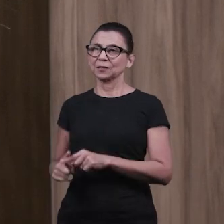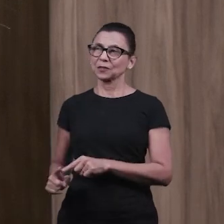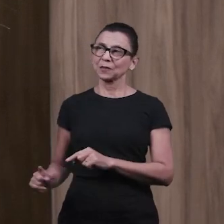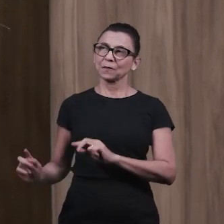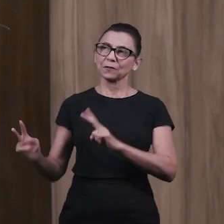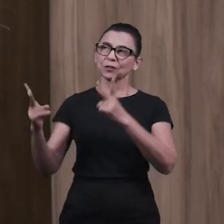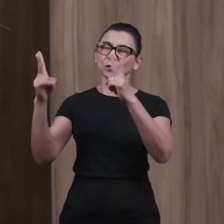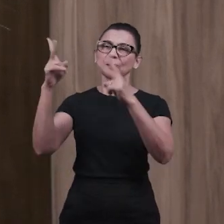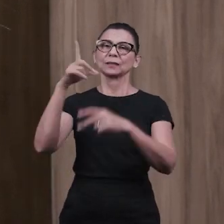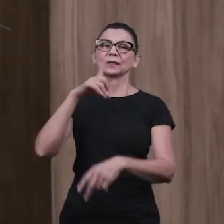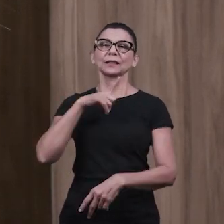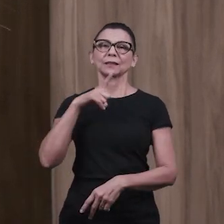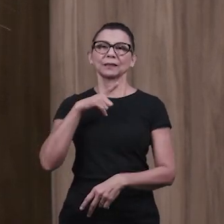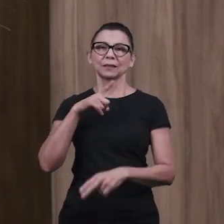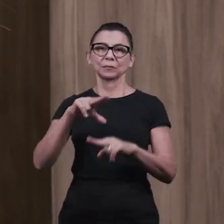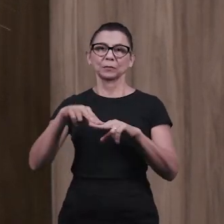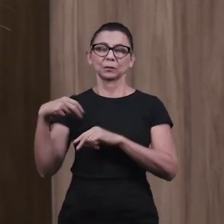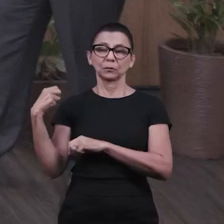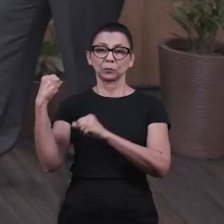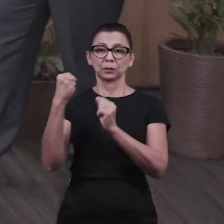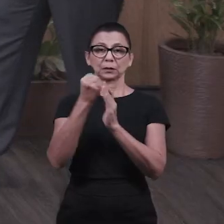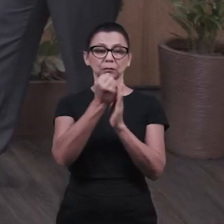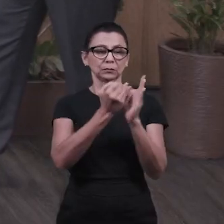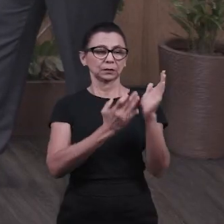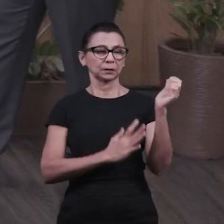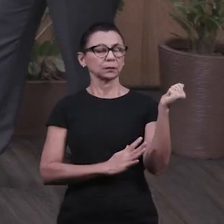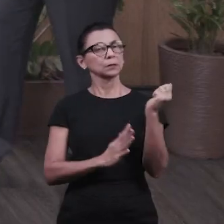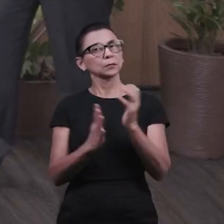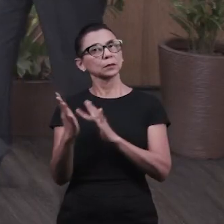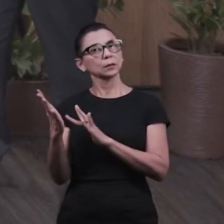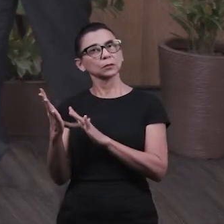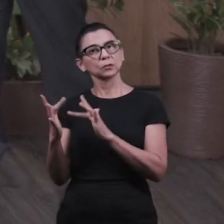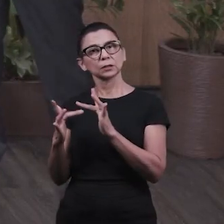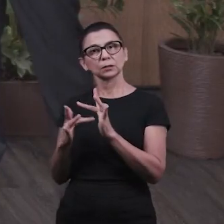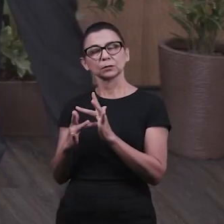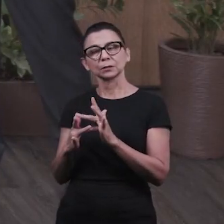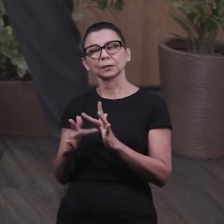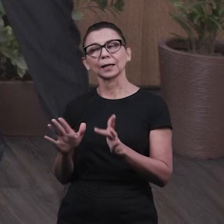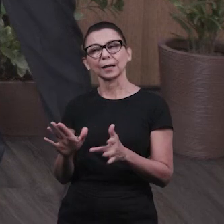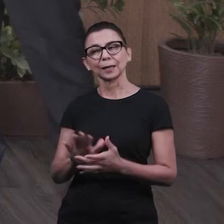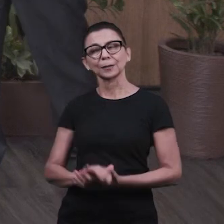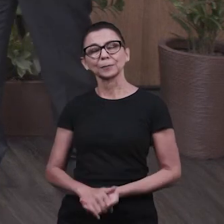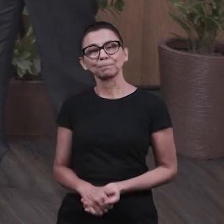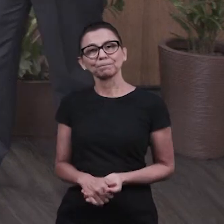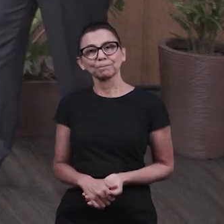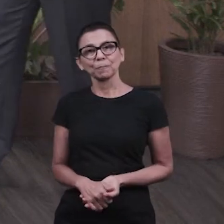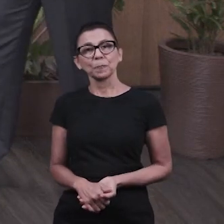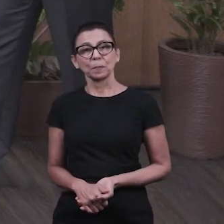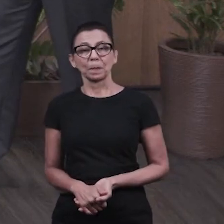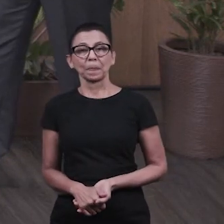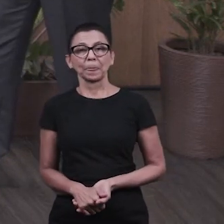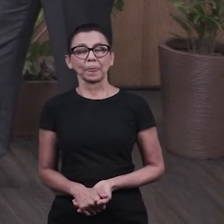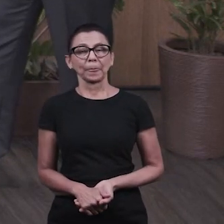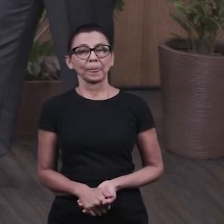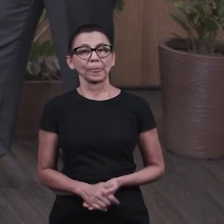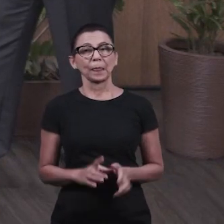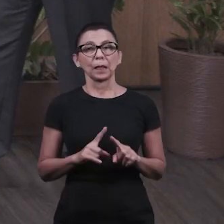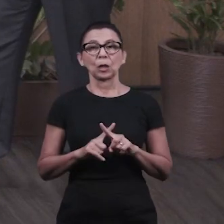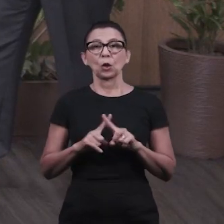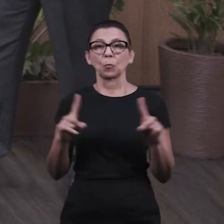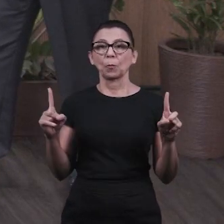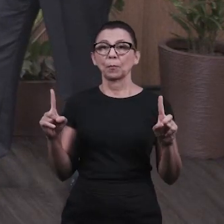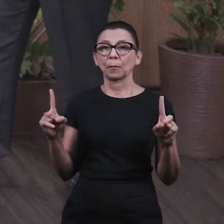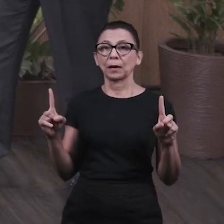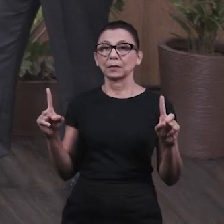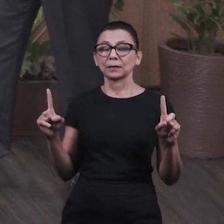de Jésus. Mais ces jours, dans la commémoration de la Pâque, la